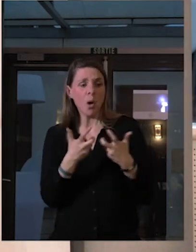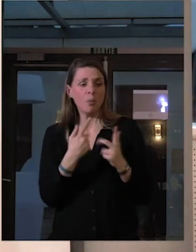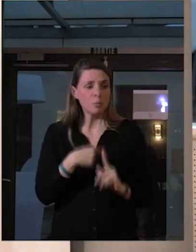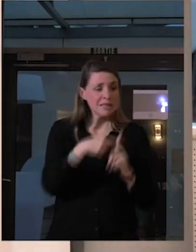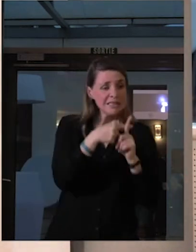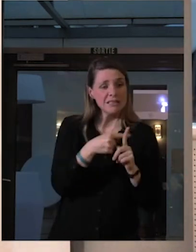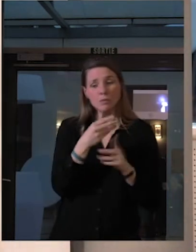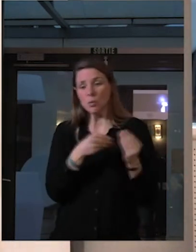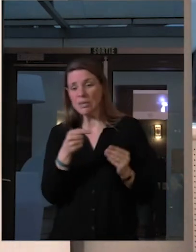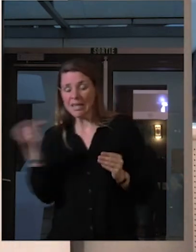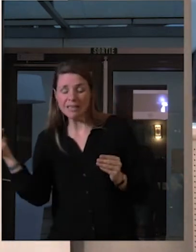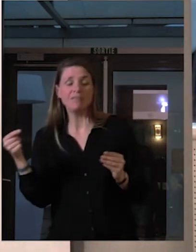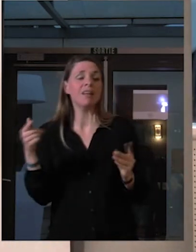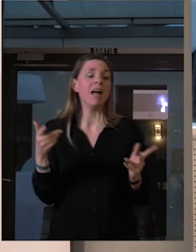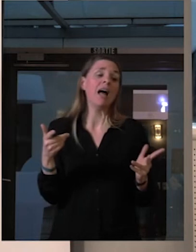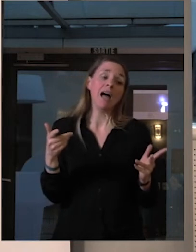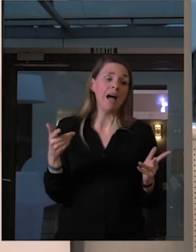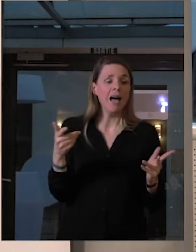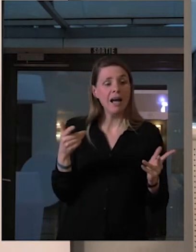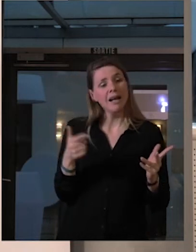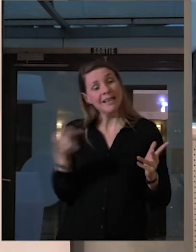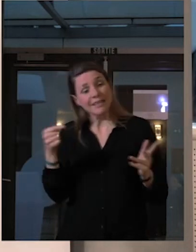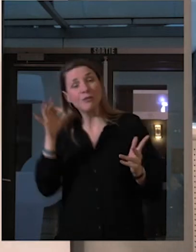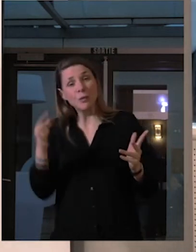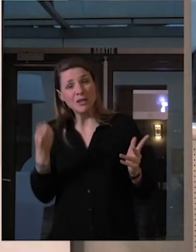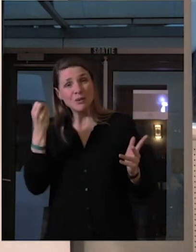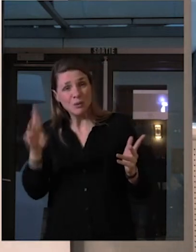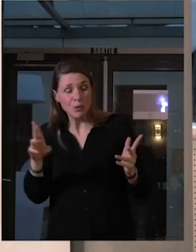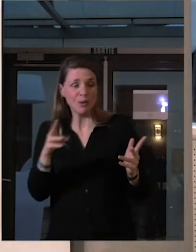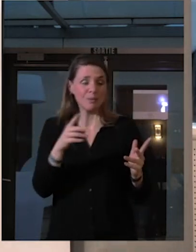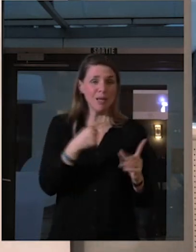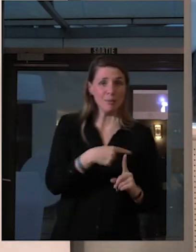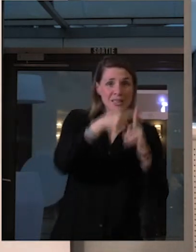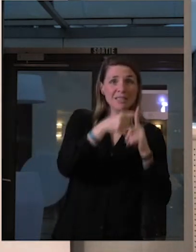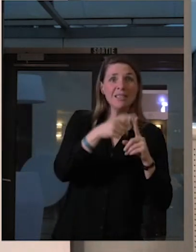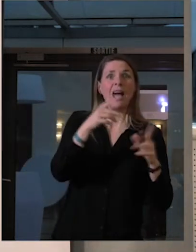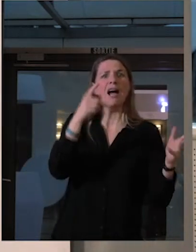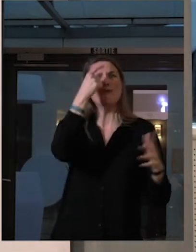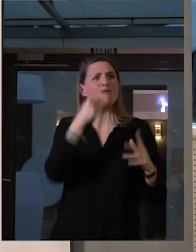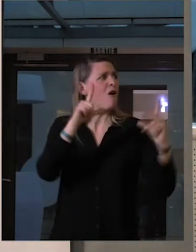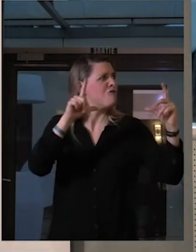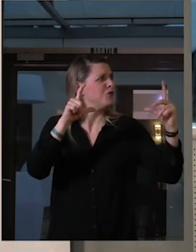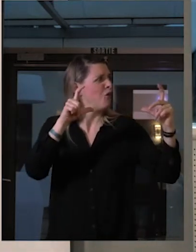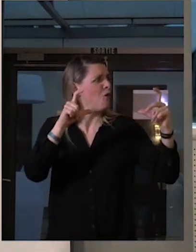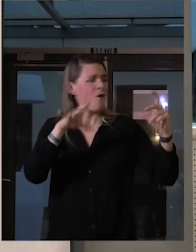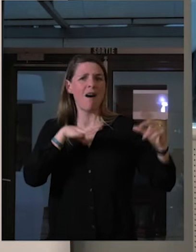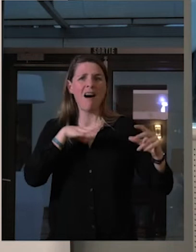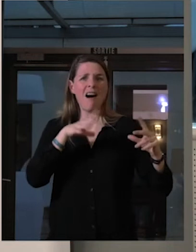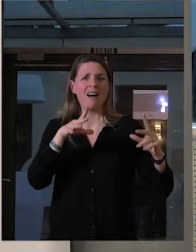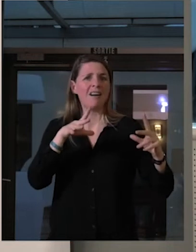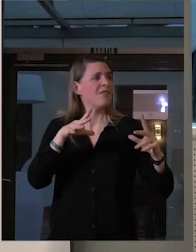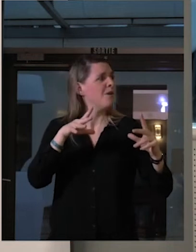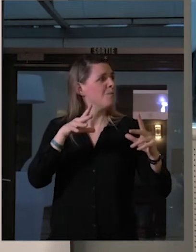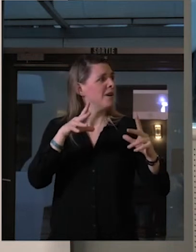mauvais, c'est sûr. Est-ce qu'il y en a aussi des bons ? Et je pense qu'on a une photo d'ailleurs du mauvais